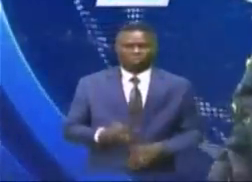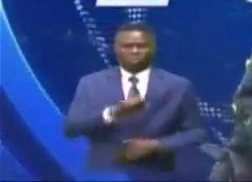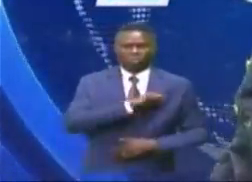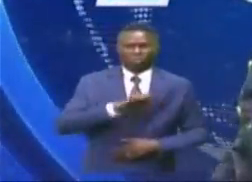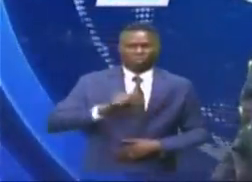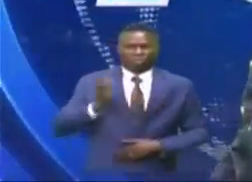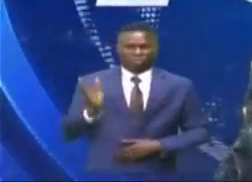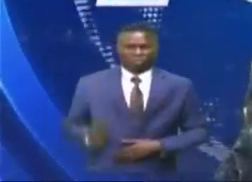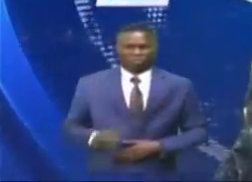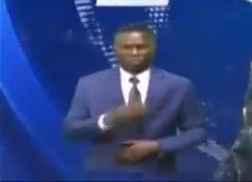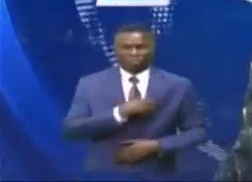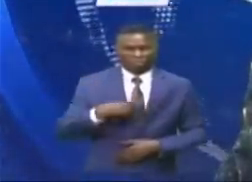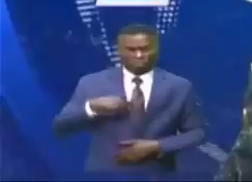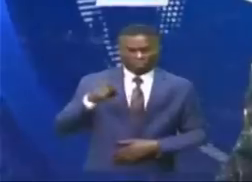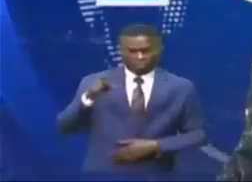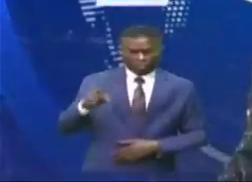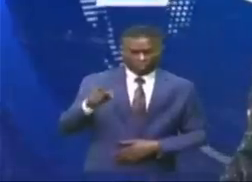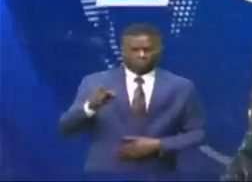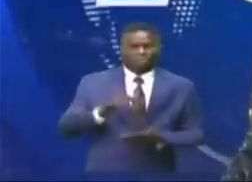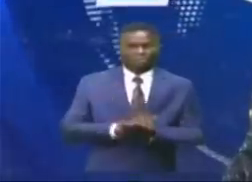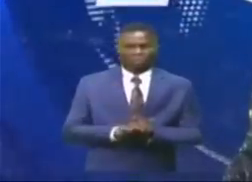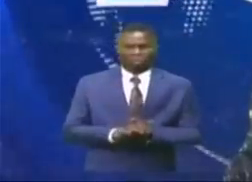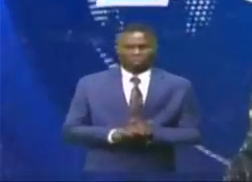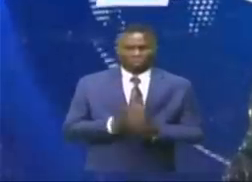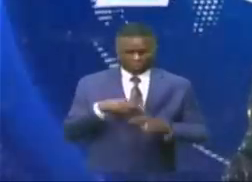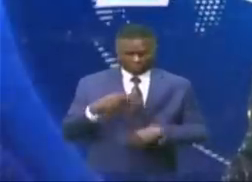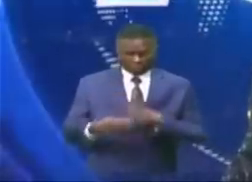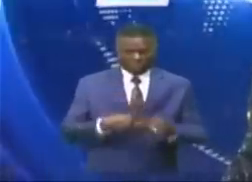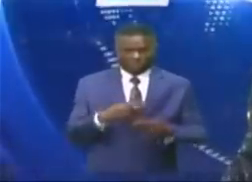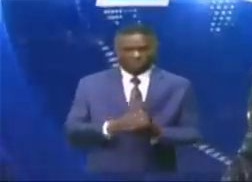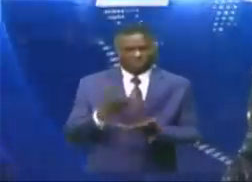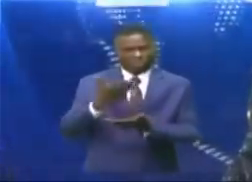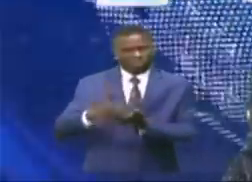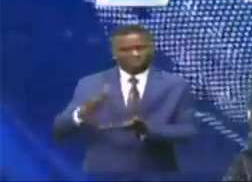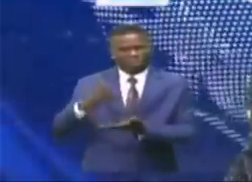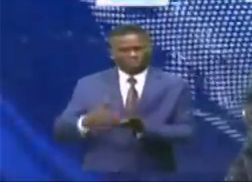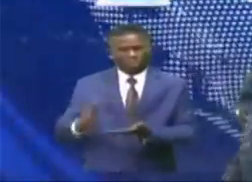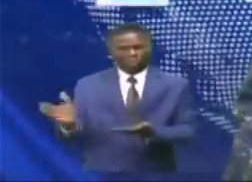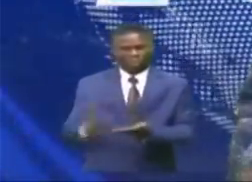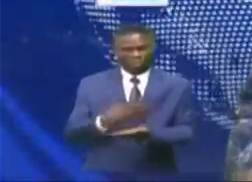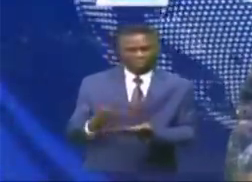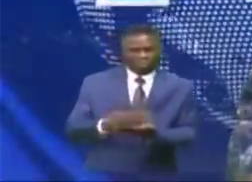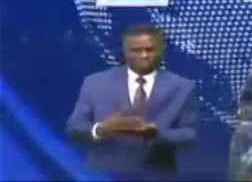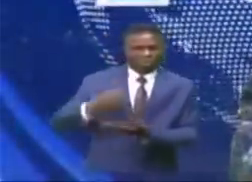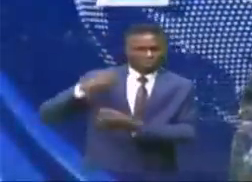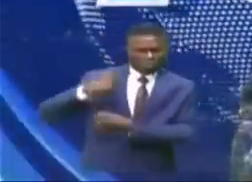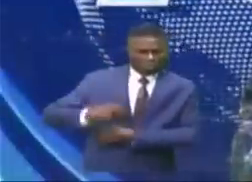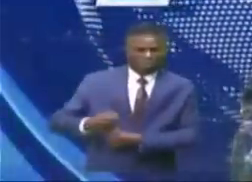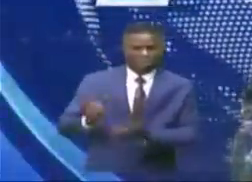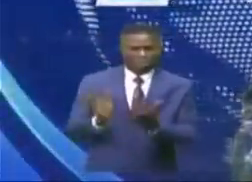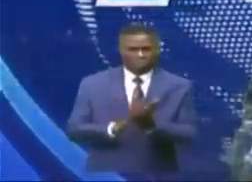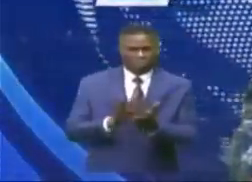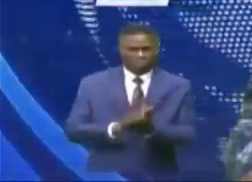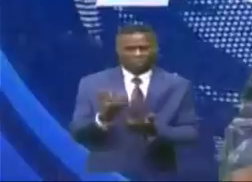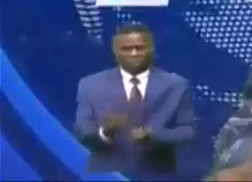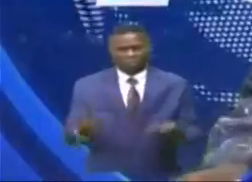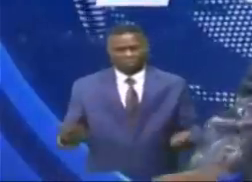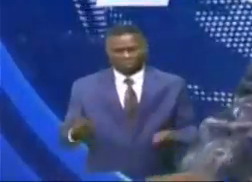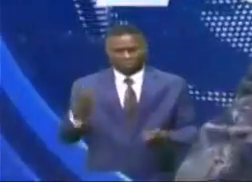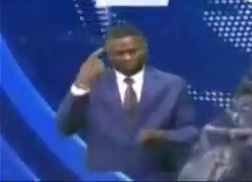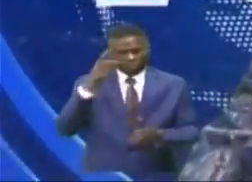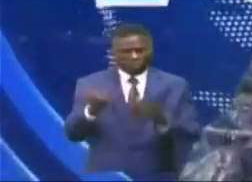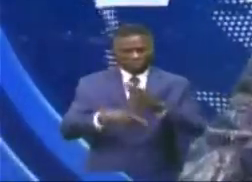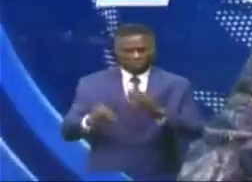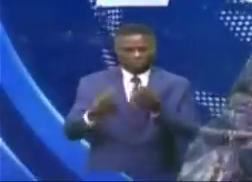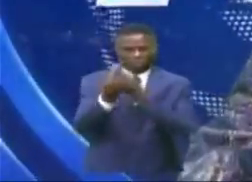La sénatrice Nefertiti Ngudianza a procédé à la distribution des kits scolaires, question d'appuyer le programme de gratuité de